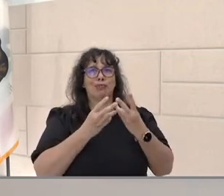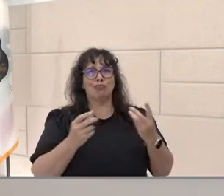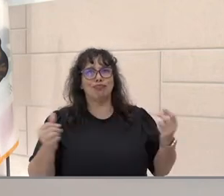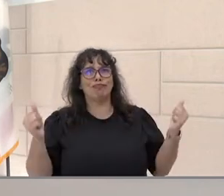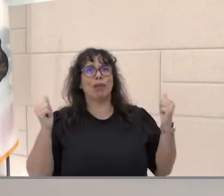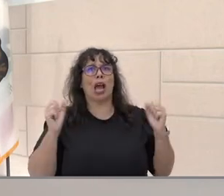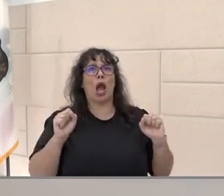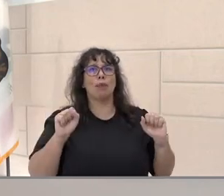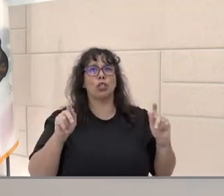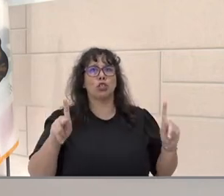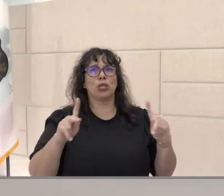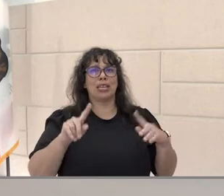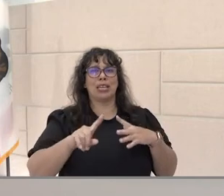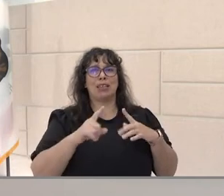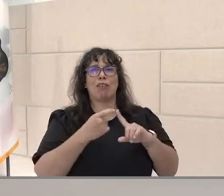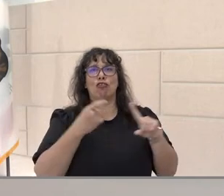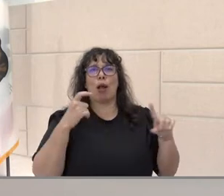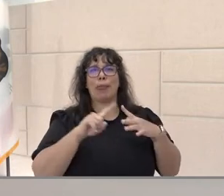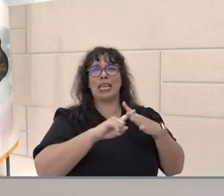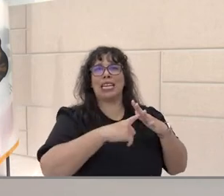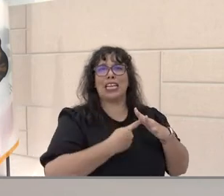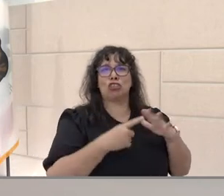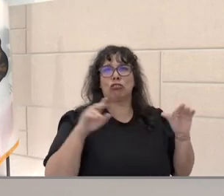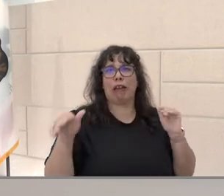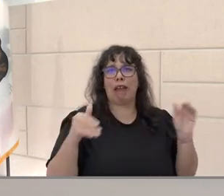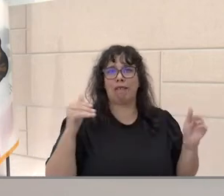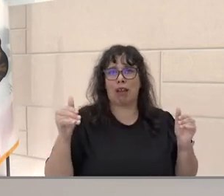អរំបាយអសាននៅមកចូលរួម